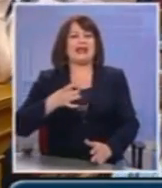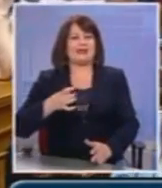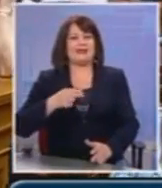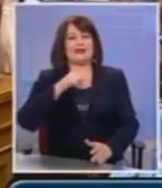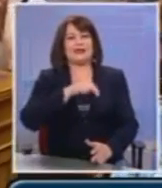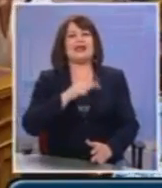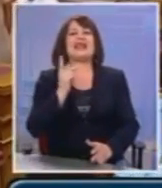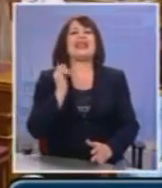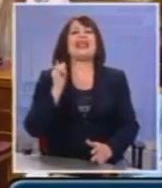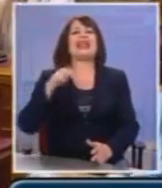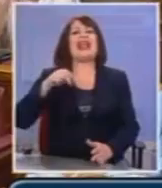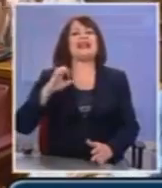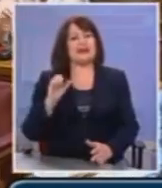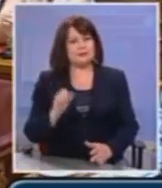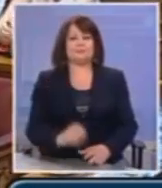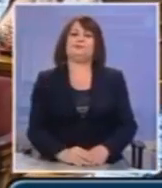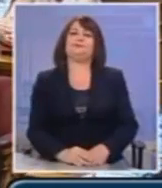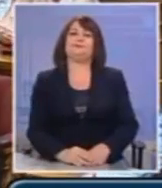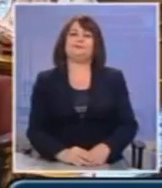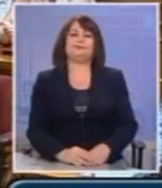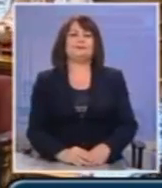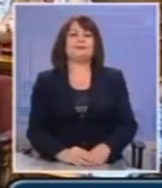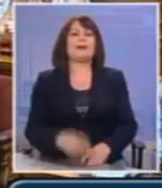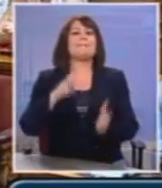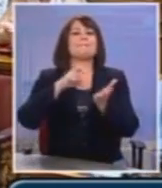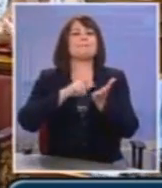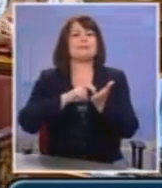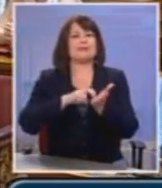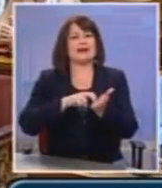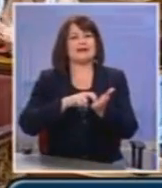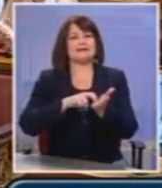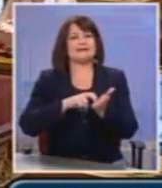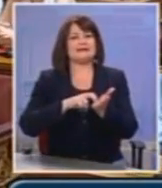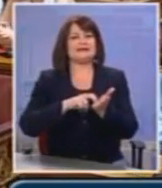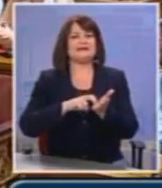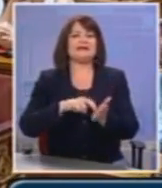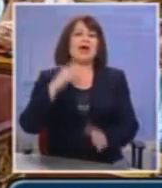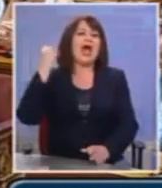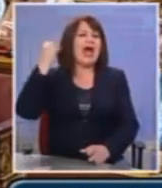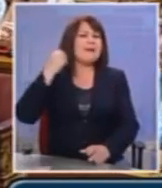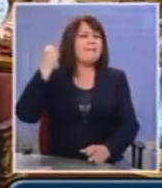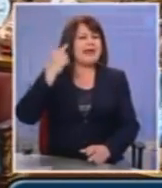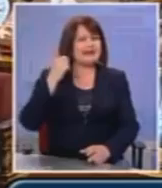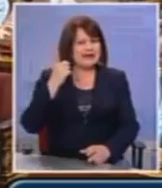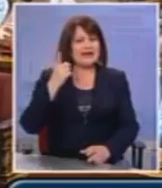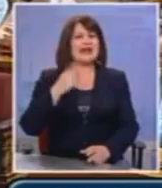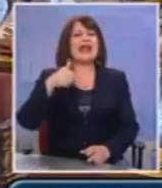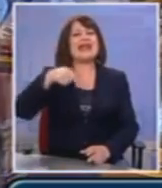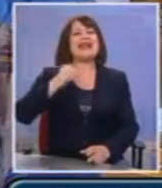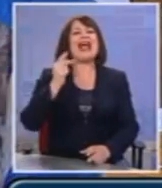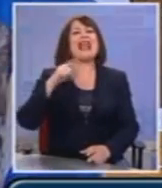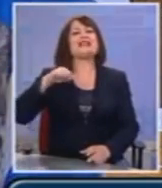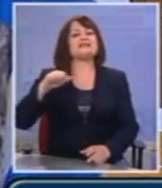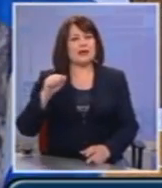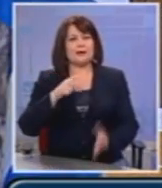λ κν είναι εδώ ο πρέσβης της αρμενίας ο κύριος κατάν